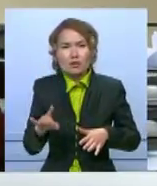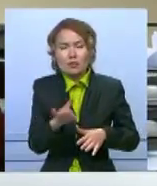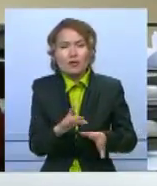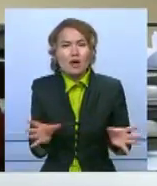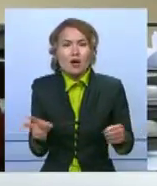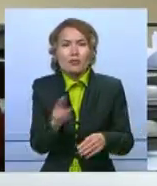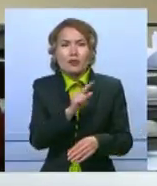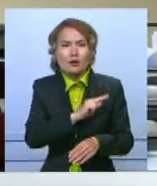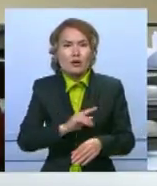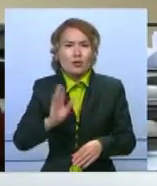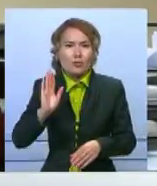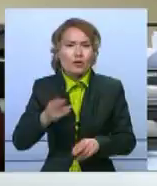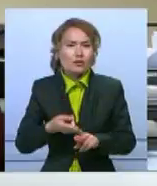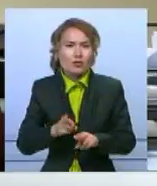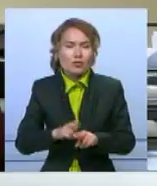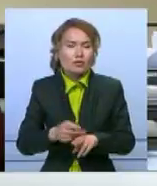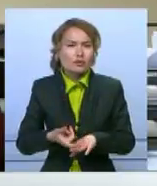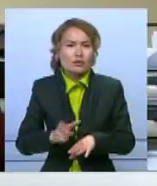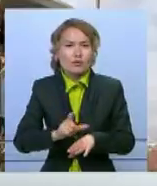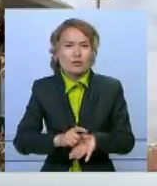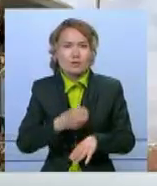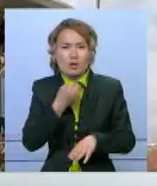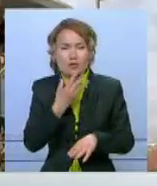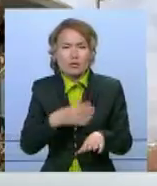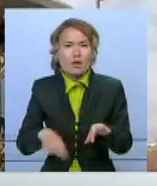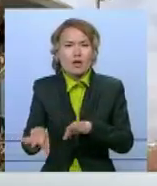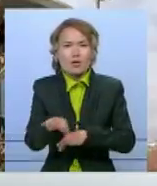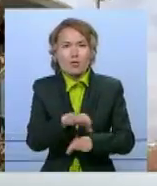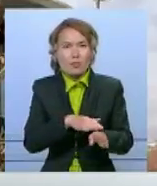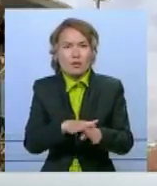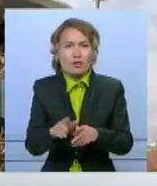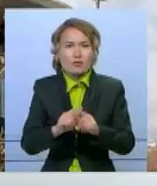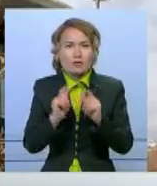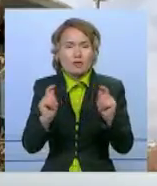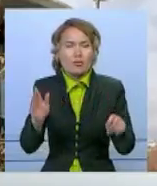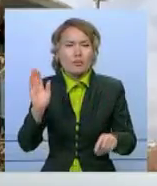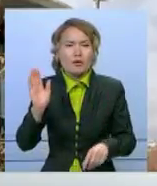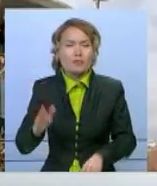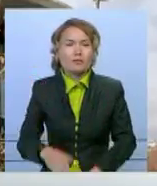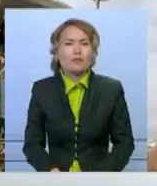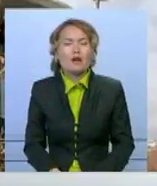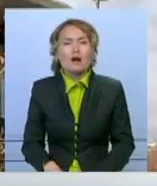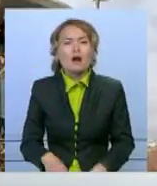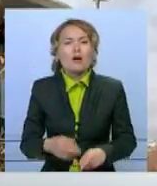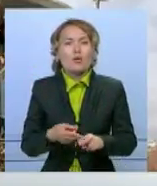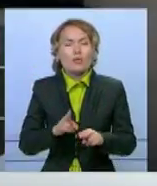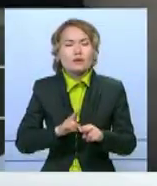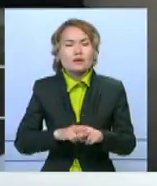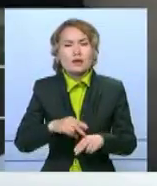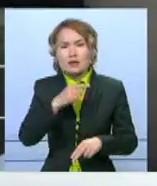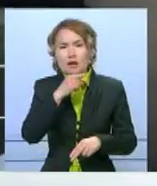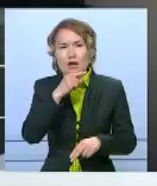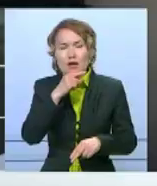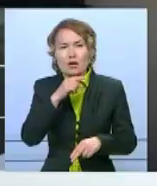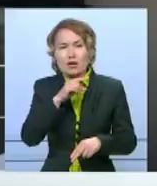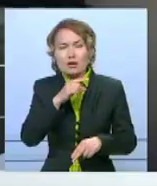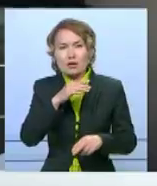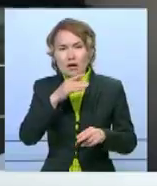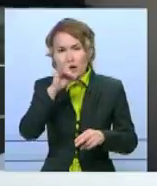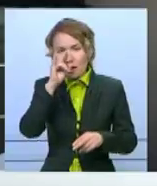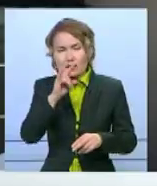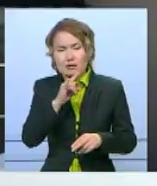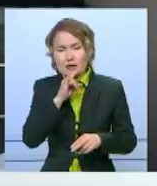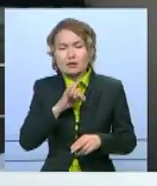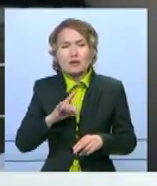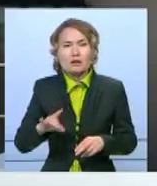бөлігі Грузия аумағында өтеді деп жоспарланды. Георгий Марк Велашвили тілшілерге берген сұхбат барысында ресми сапардың сәтті